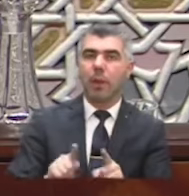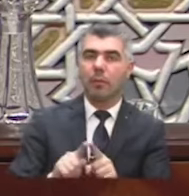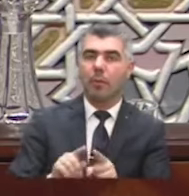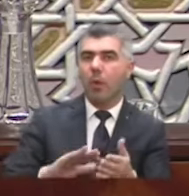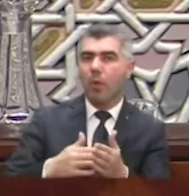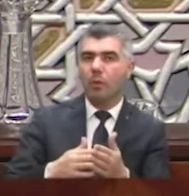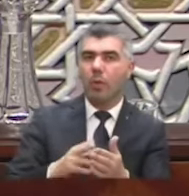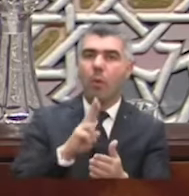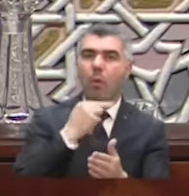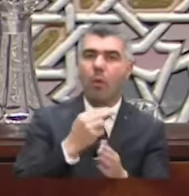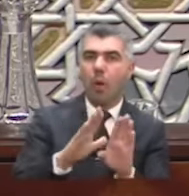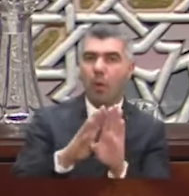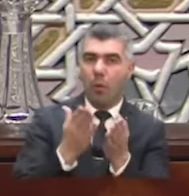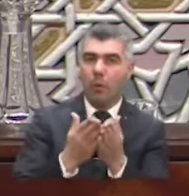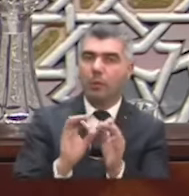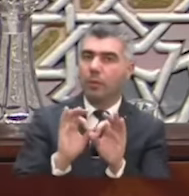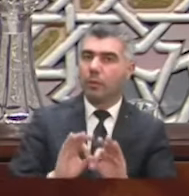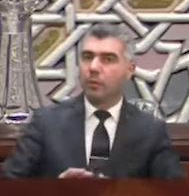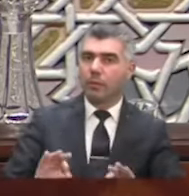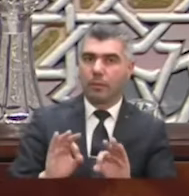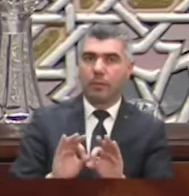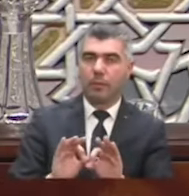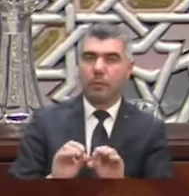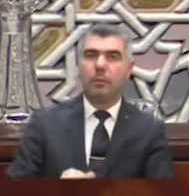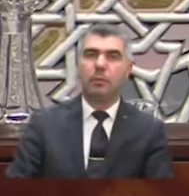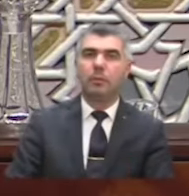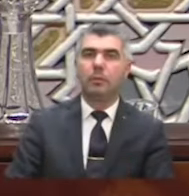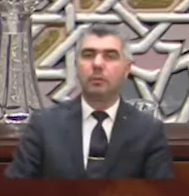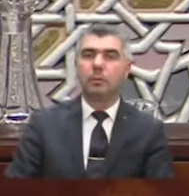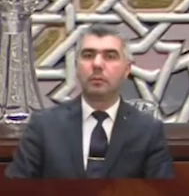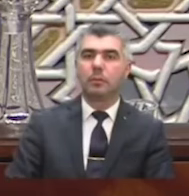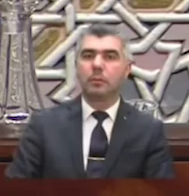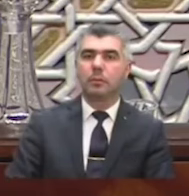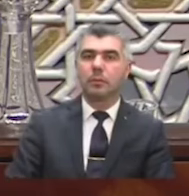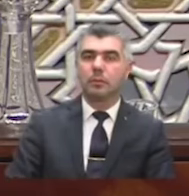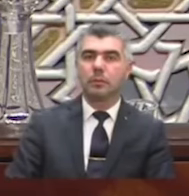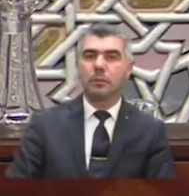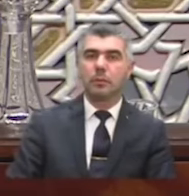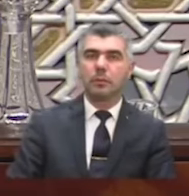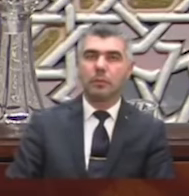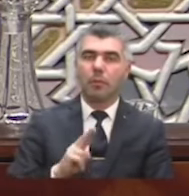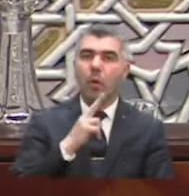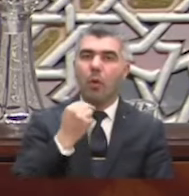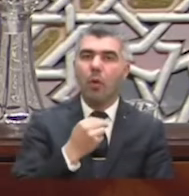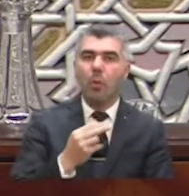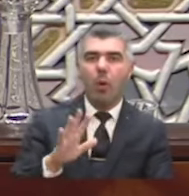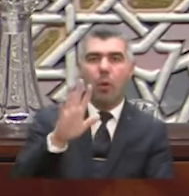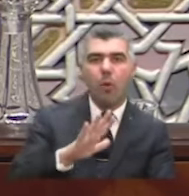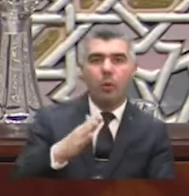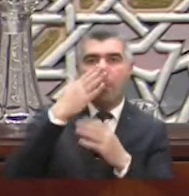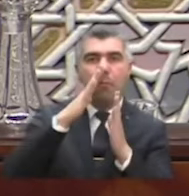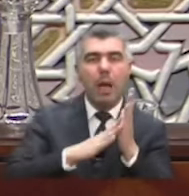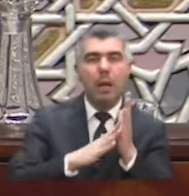قالوا أعضاء الحكومة، وأنا هنا رئيس مسؤول أعضاء الحكومة هم وزراء لجميع